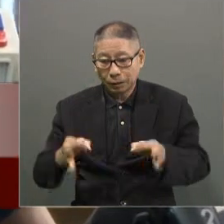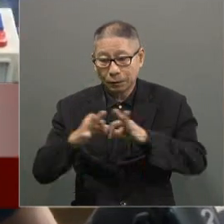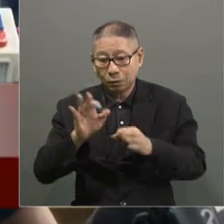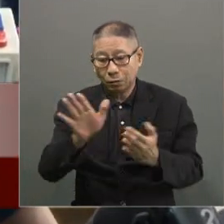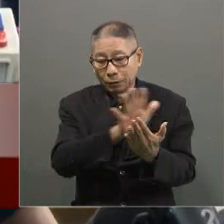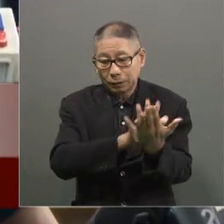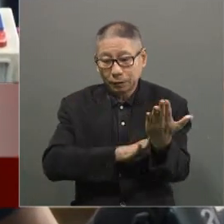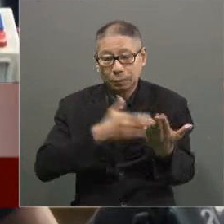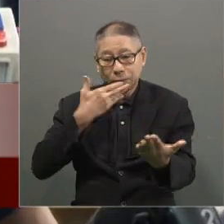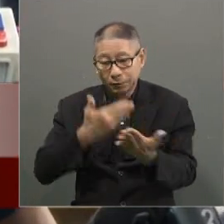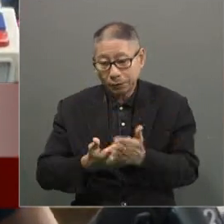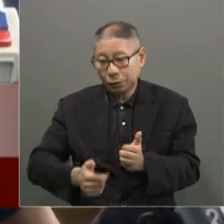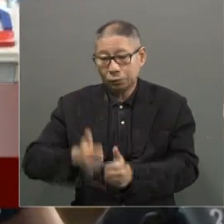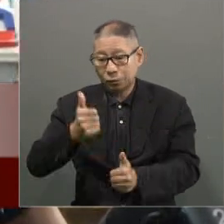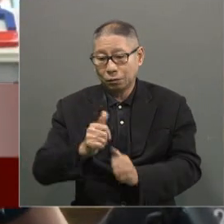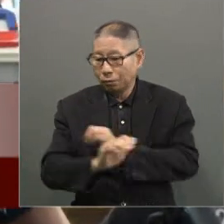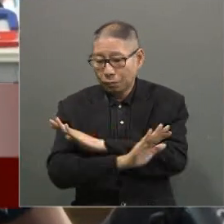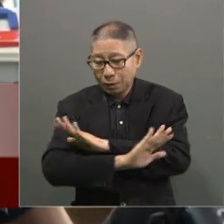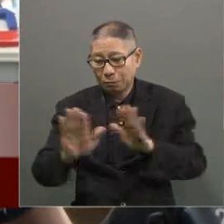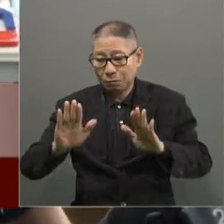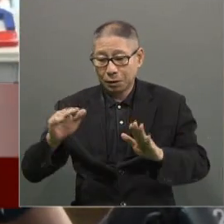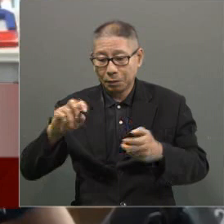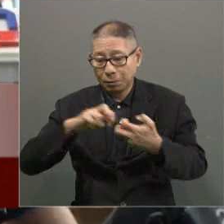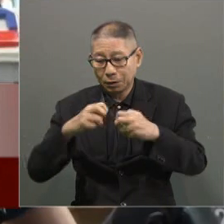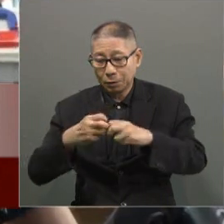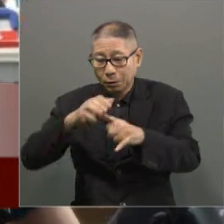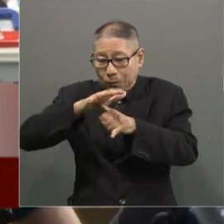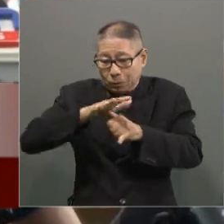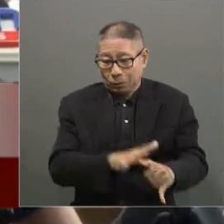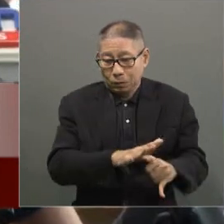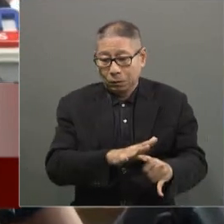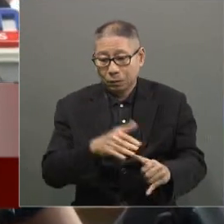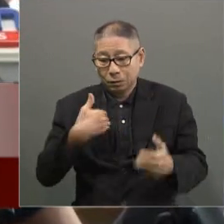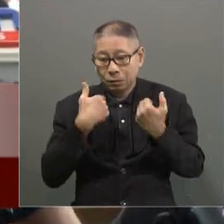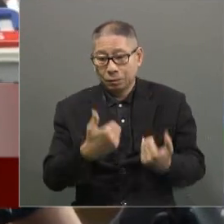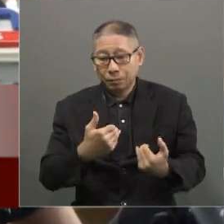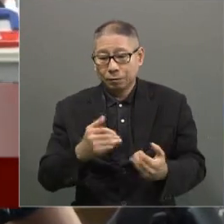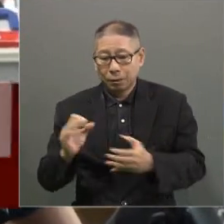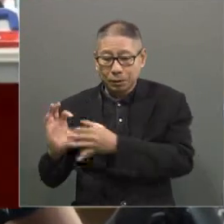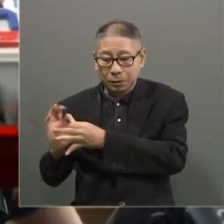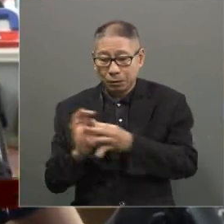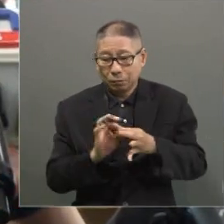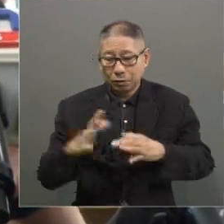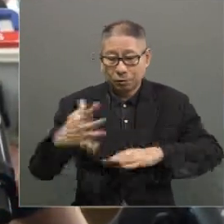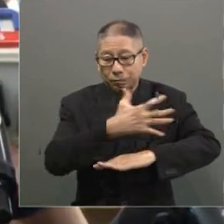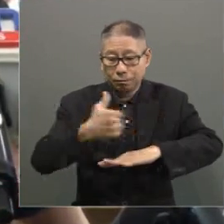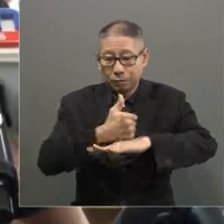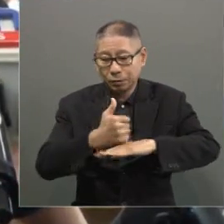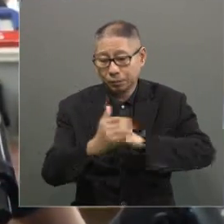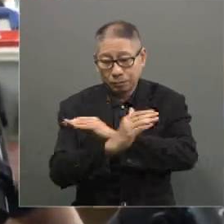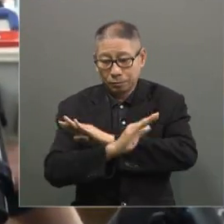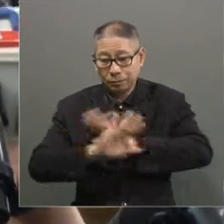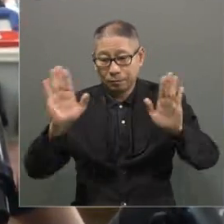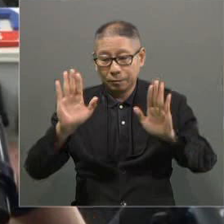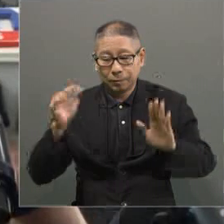ดไม่ให้เกิดมีการคุกคามไม่ให้เกิดการใช้กำลังนะครับไม่แล้วก็ไม่อยากให้เอาเรื่องนี้ไปเป็นเรื่องของการเมืองด้วยนะครับเ